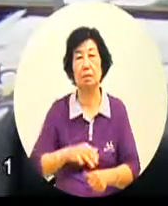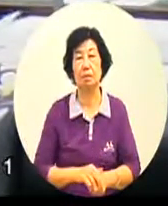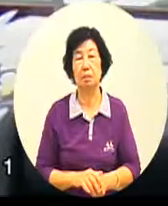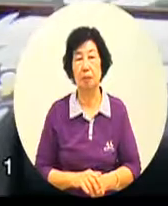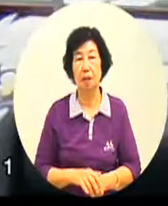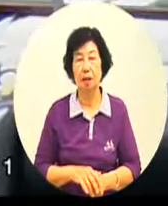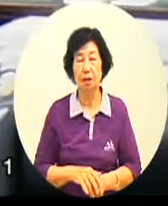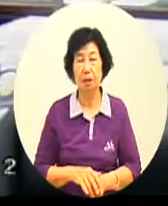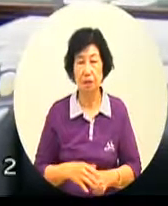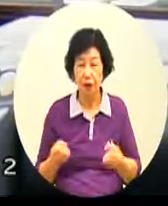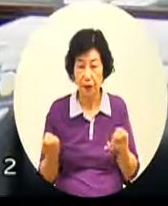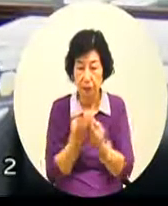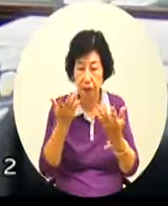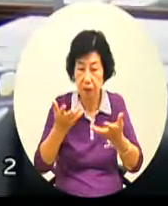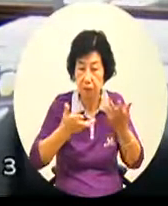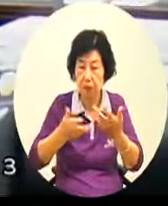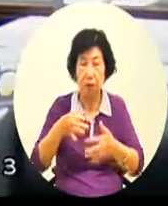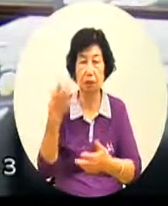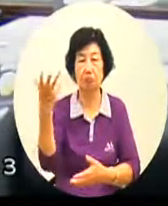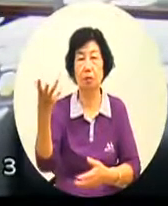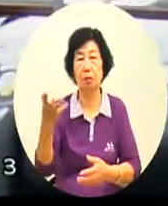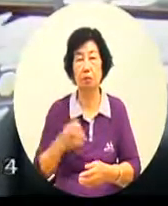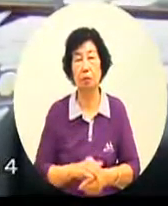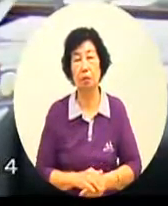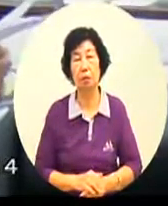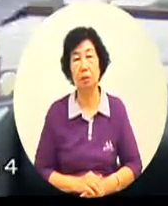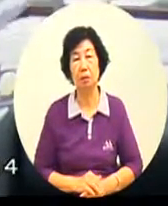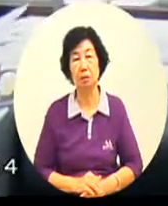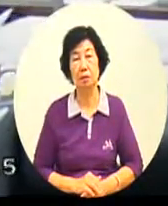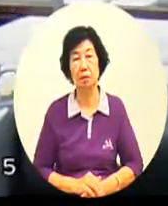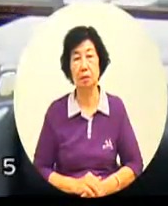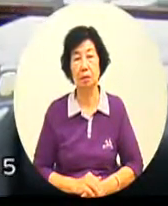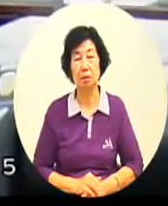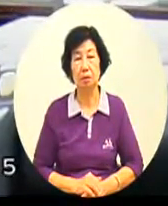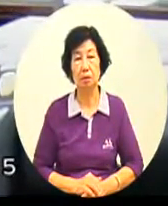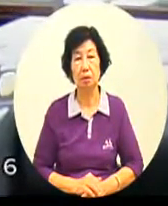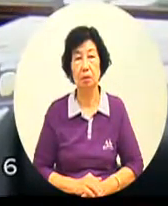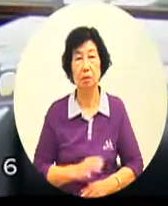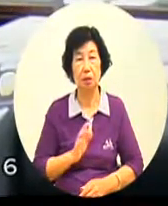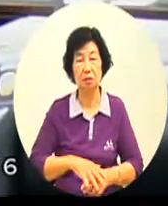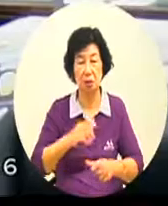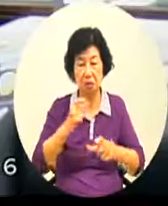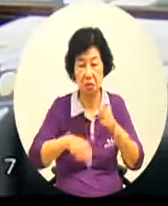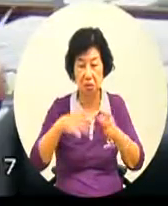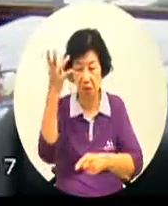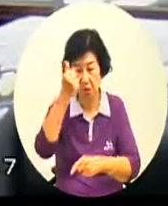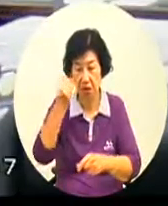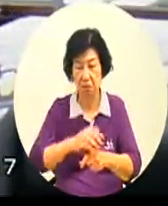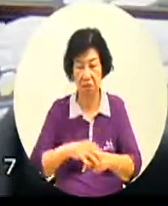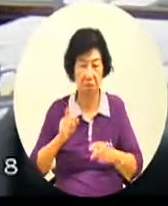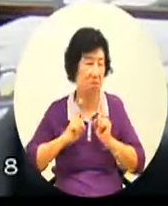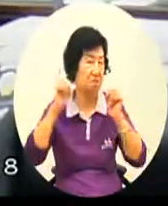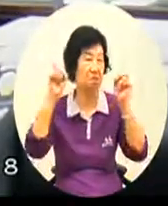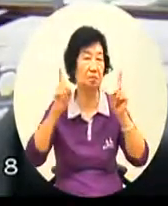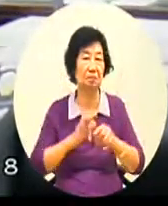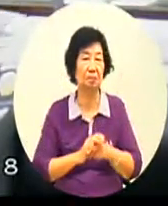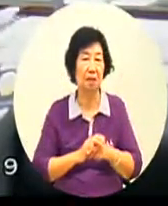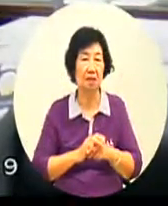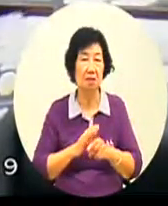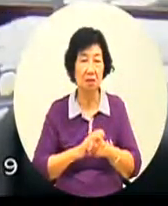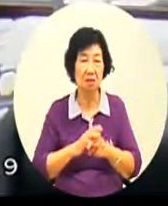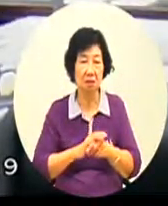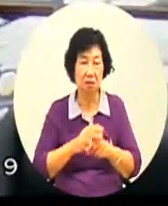多啊。那我们可以看到就是这些老板，我们有时候会觉得很生气，因为他们让员工就是